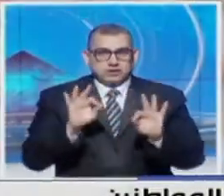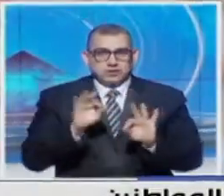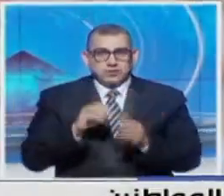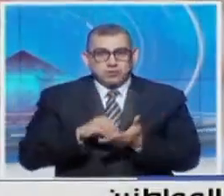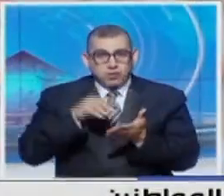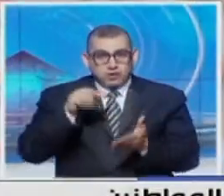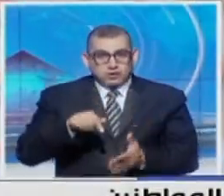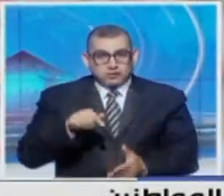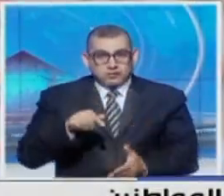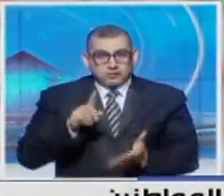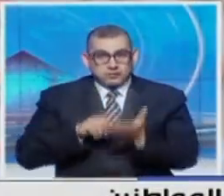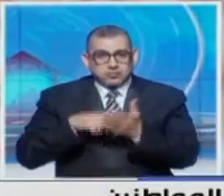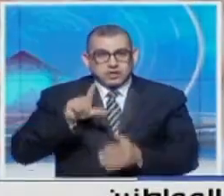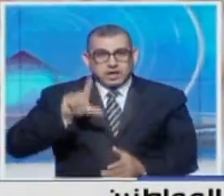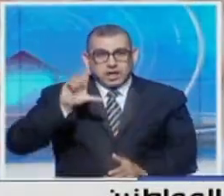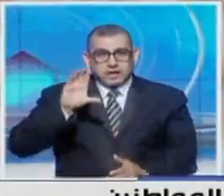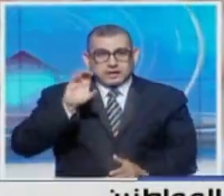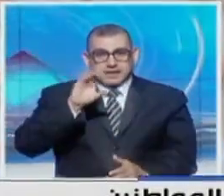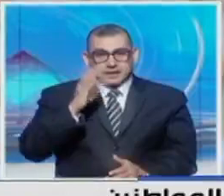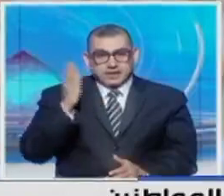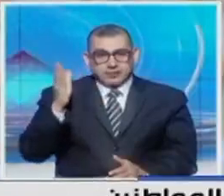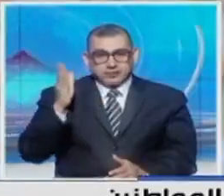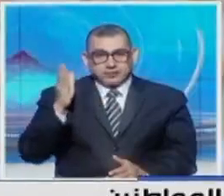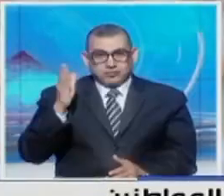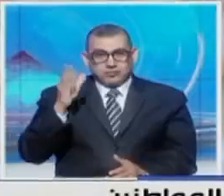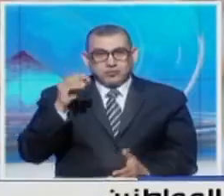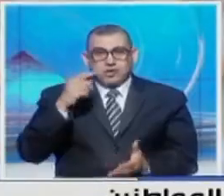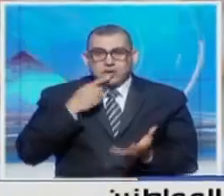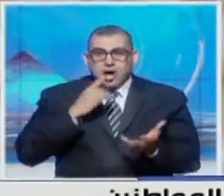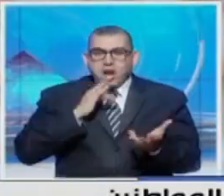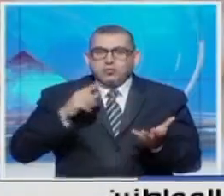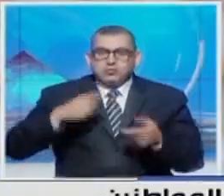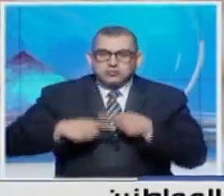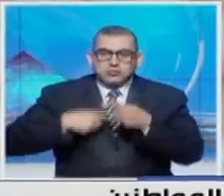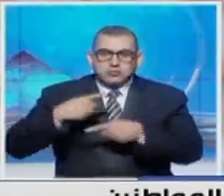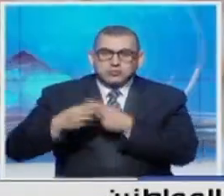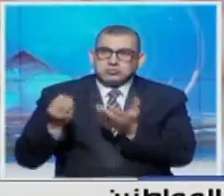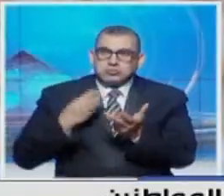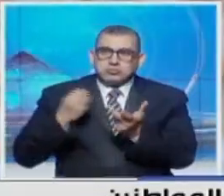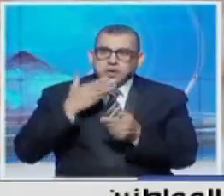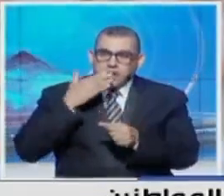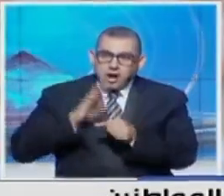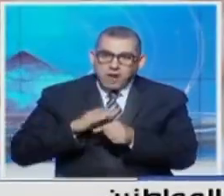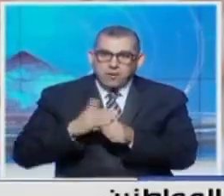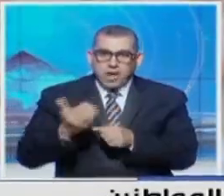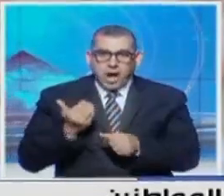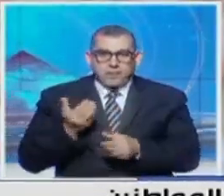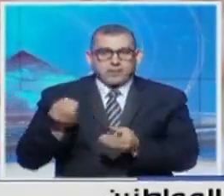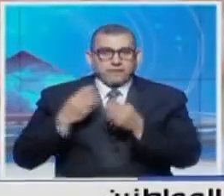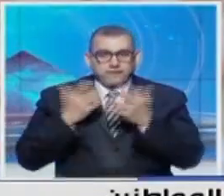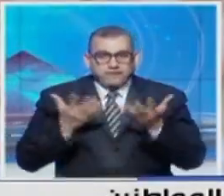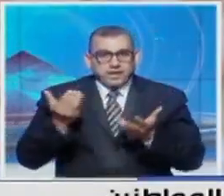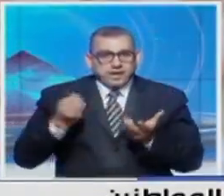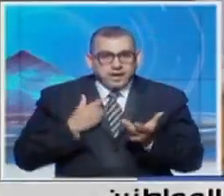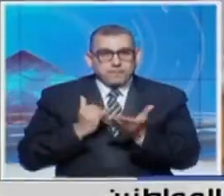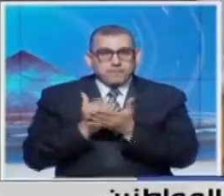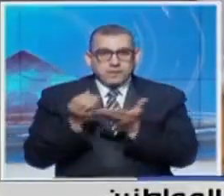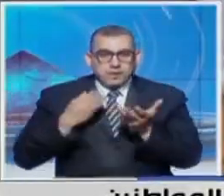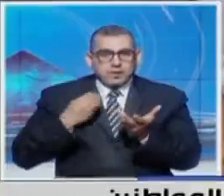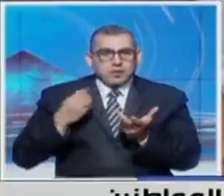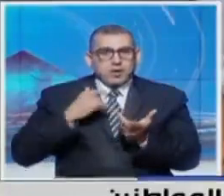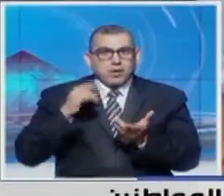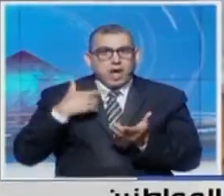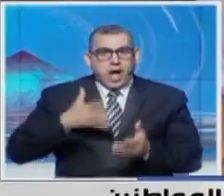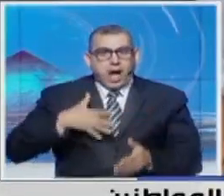مبادرة الرئيس عبد الفتاح السيسي بيعملها لنا كل فترة من فترة لفترة، على دخلة رمضان، على دخلة العيد، على دخلة المدارس. كنت